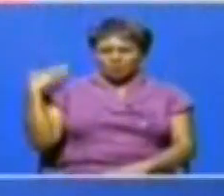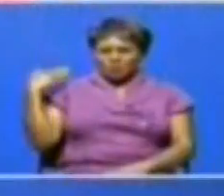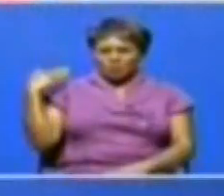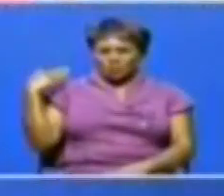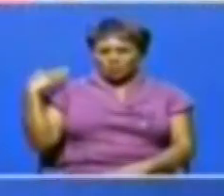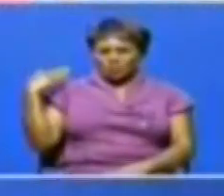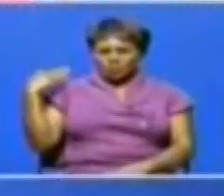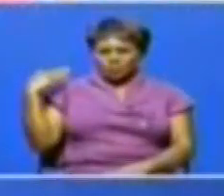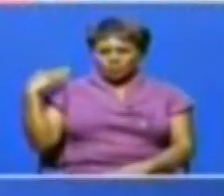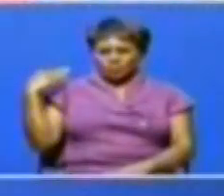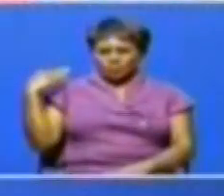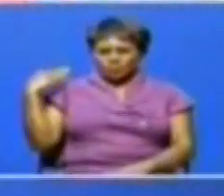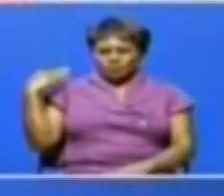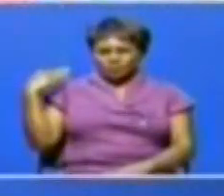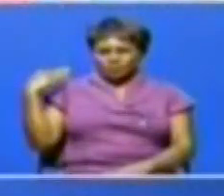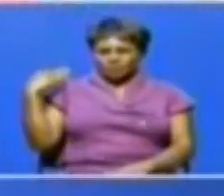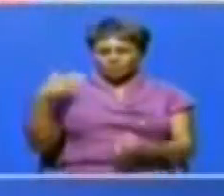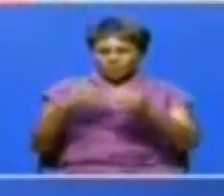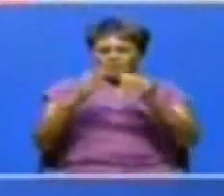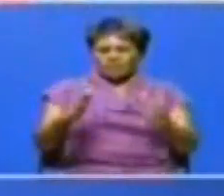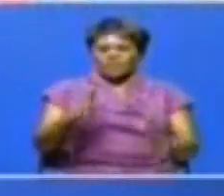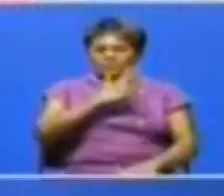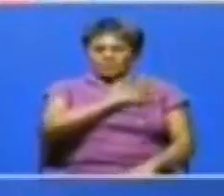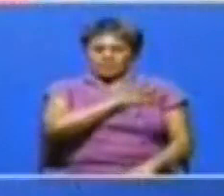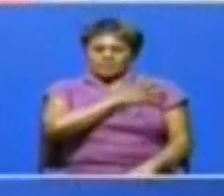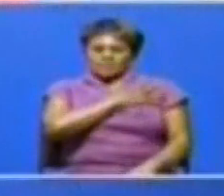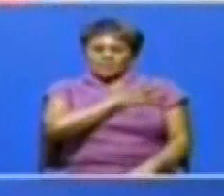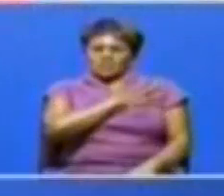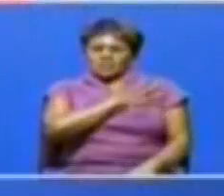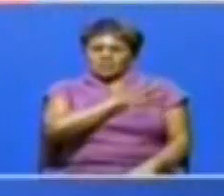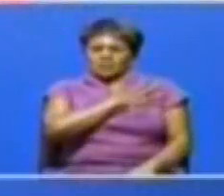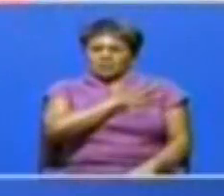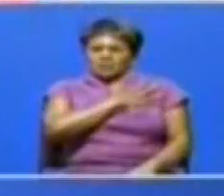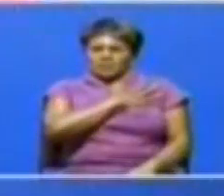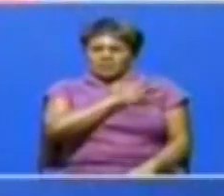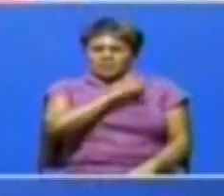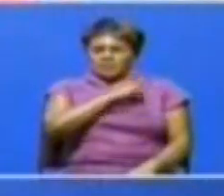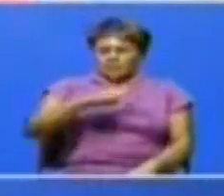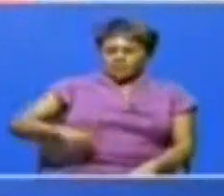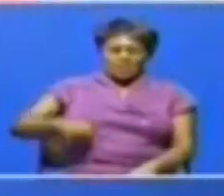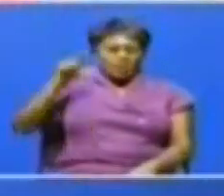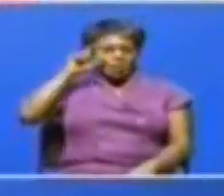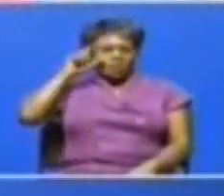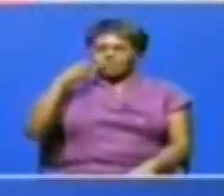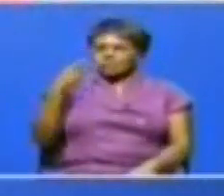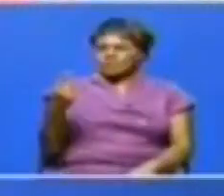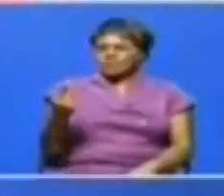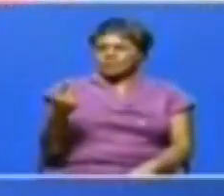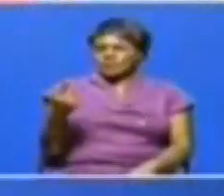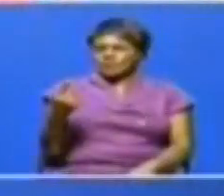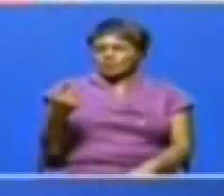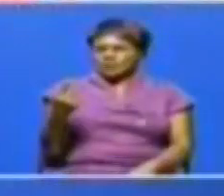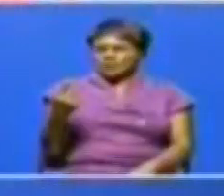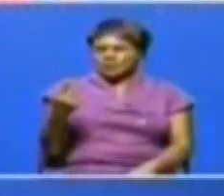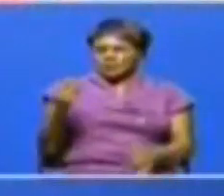kuna zile hoja zililetwa bungeni na viongozi kutoka upande wa NASA wakiongozwa na seneta Orengo, walikuwa wakisema kwamba swala